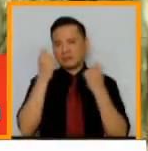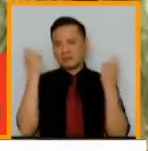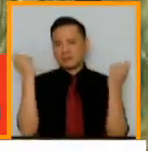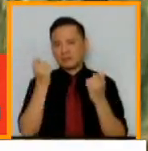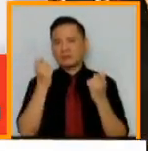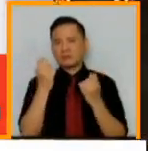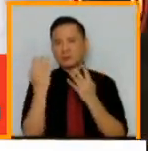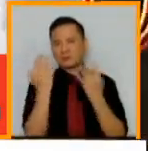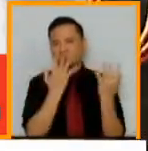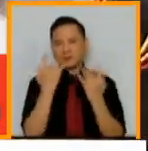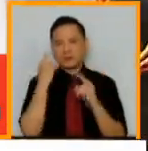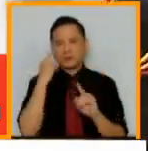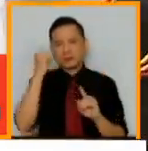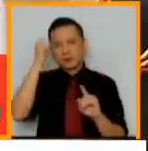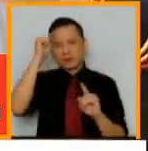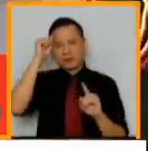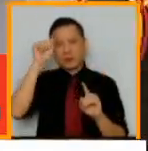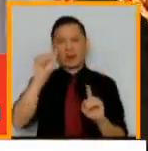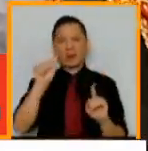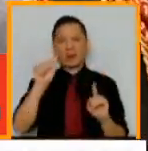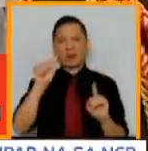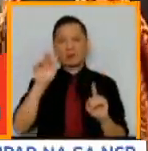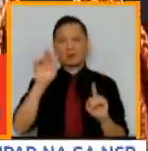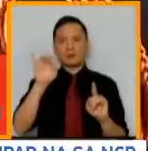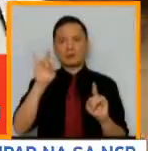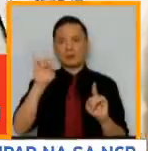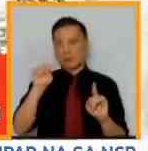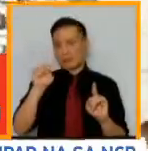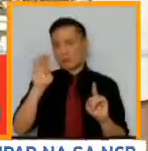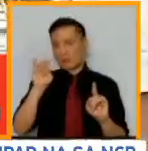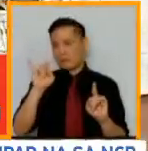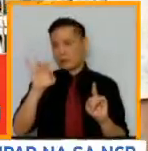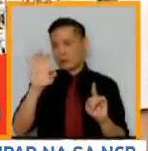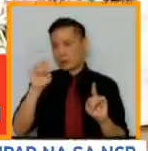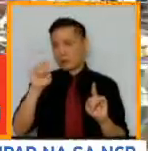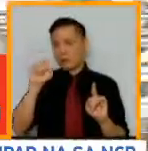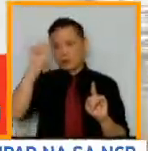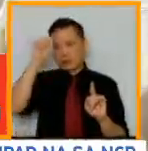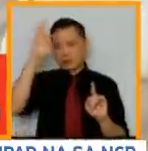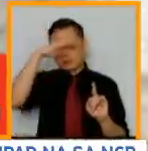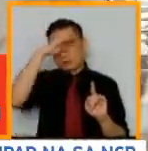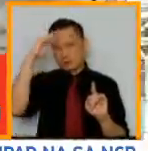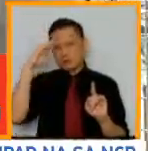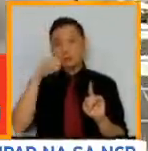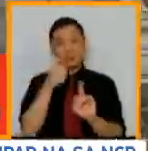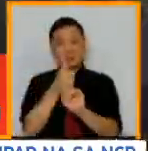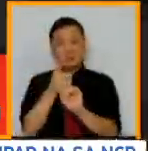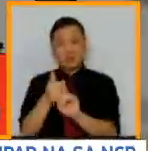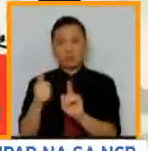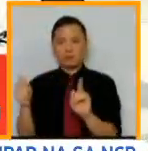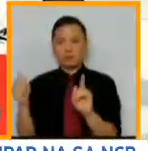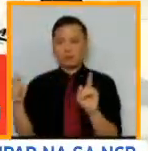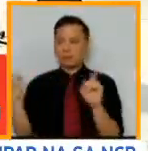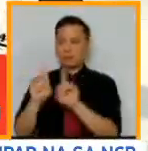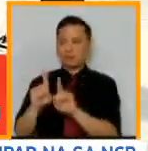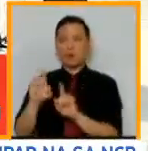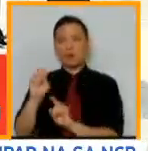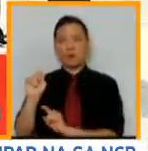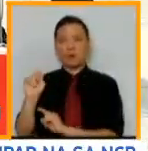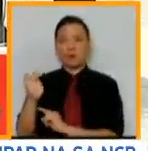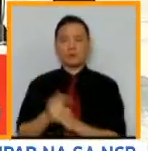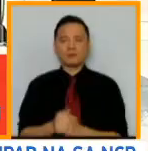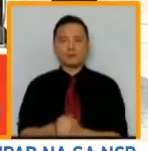sa Maynila. Dumalo rin sa selebrasyon ang katandem ni Moreno na si Doc Willyong. Pagkatapos nito, nakipagdayalogo si Moreno sa